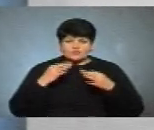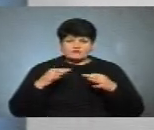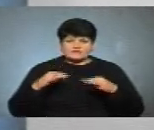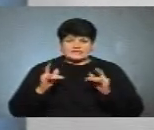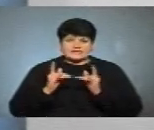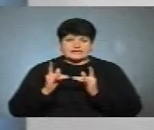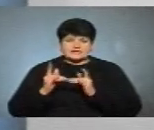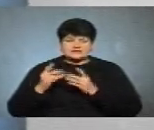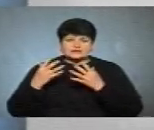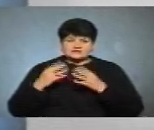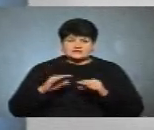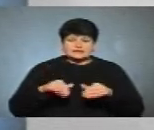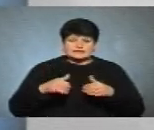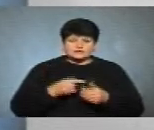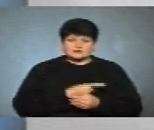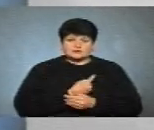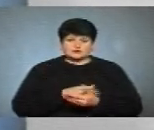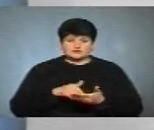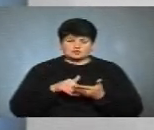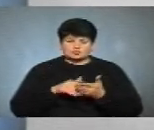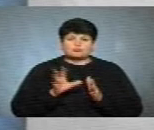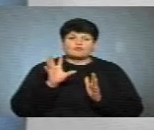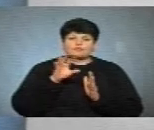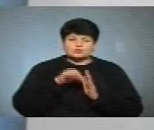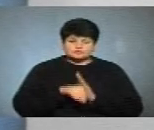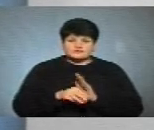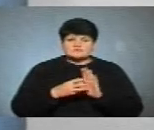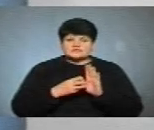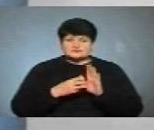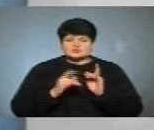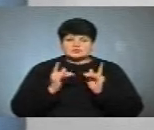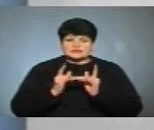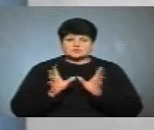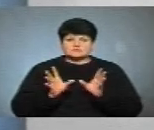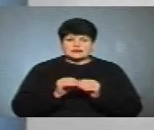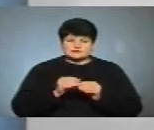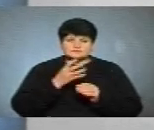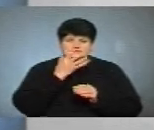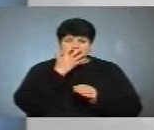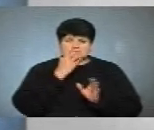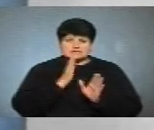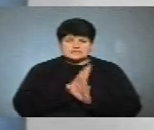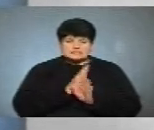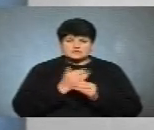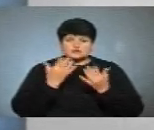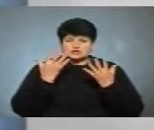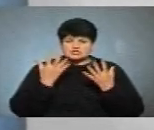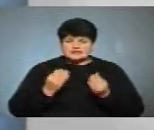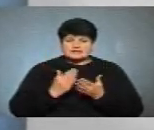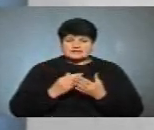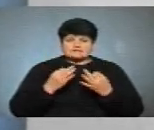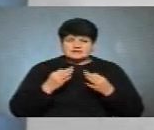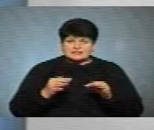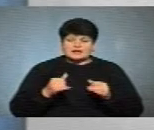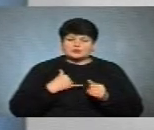ліжок, які вже надають медичну допомогу. В тому числі 800 ліжок з киснем. На сьогоднішній день в нас є вільні. Але в нас